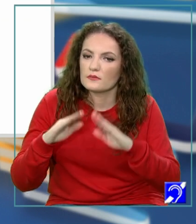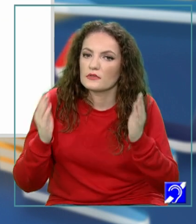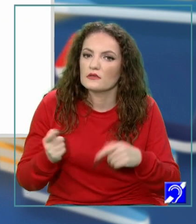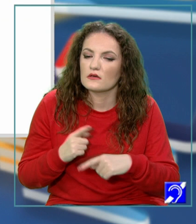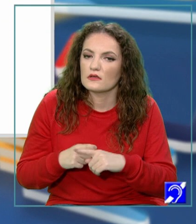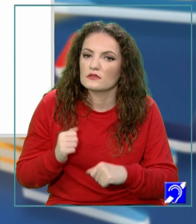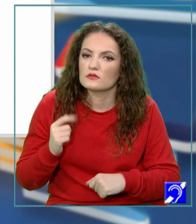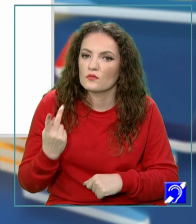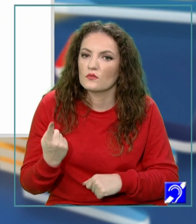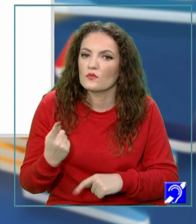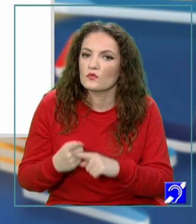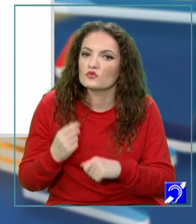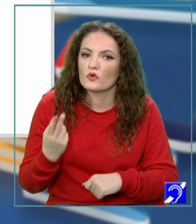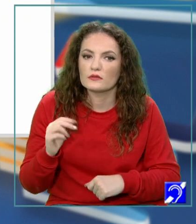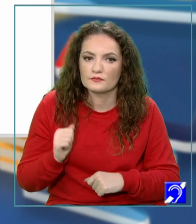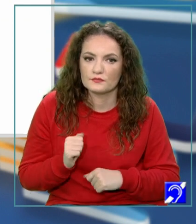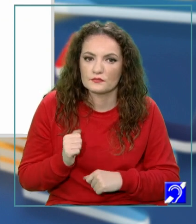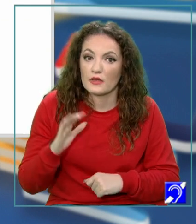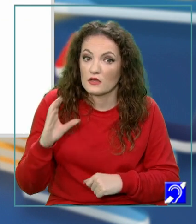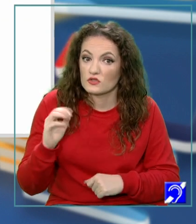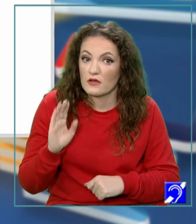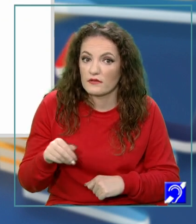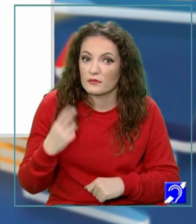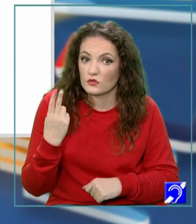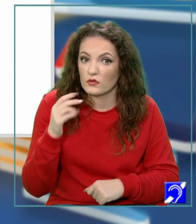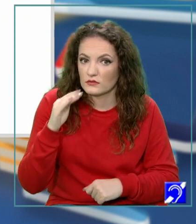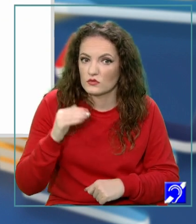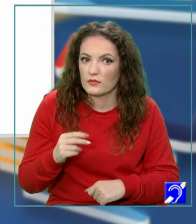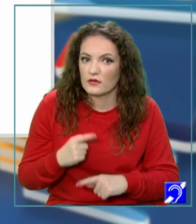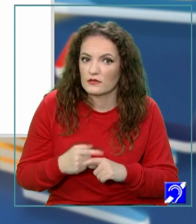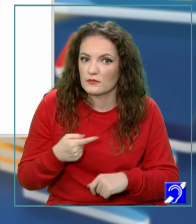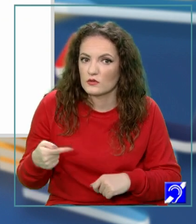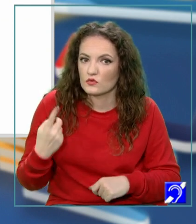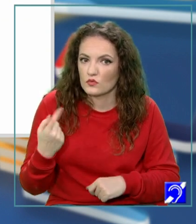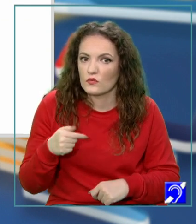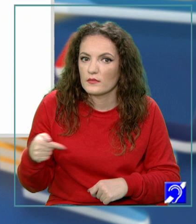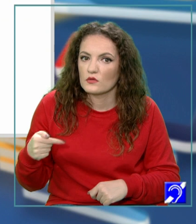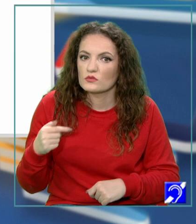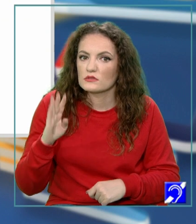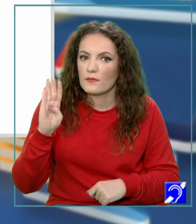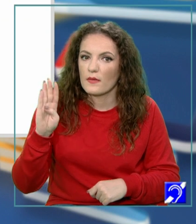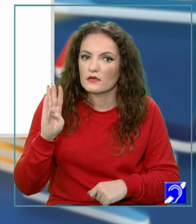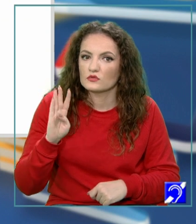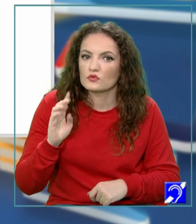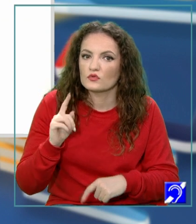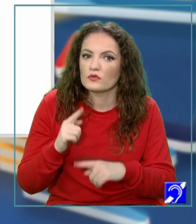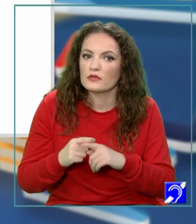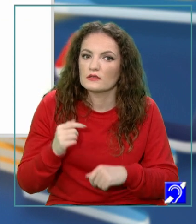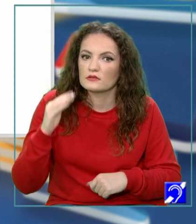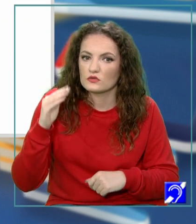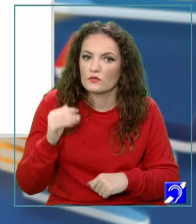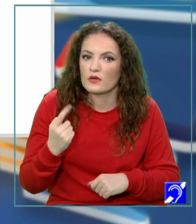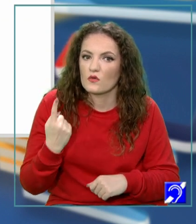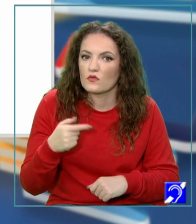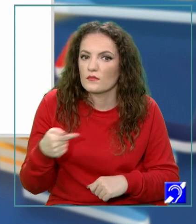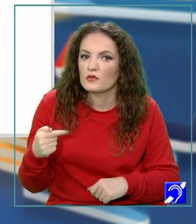minus 1 minus 4x supra 1 minus x pătrat plus 2 supra x plus 1. Trebuie înainte de toate să descompunem numitorii. Primul